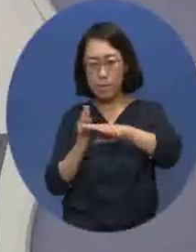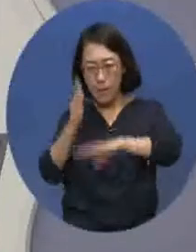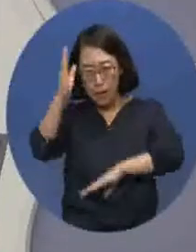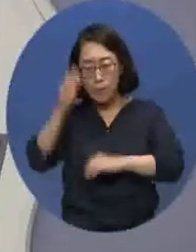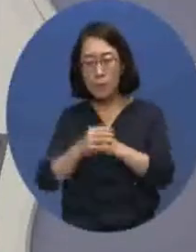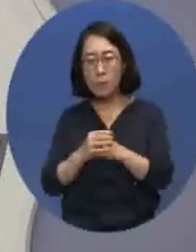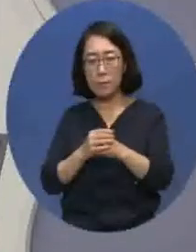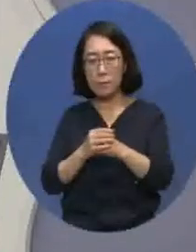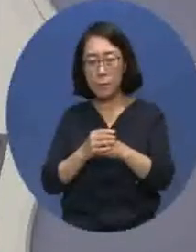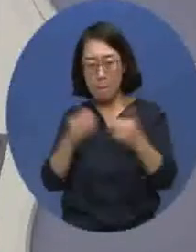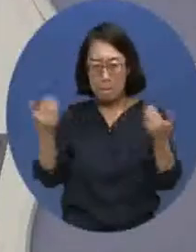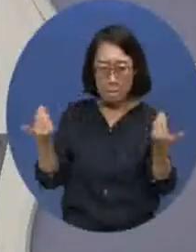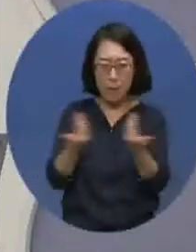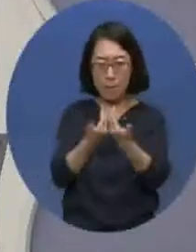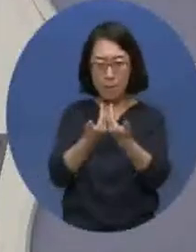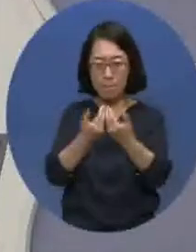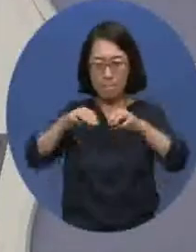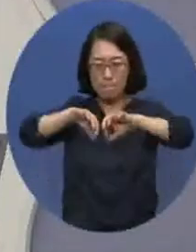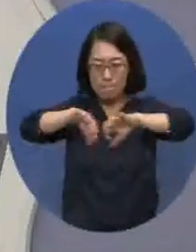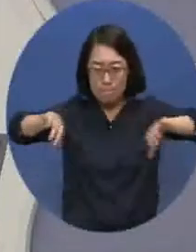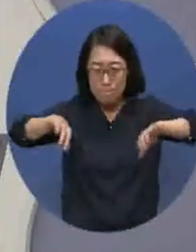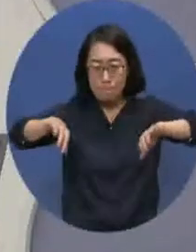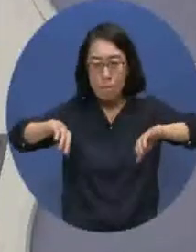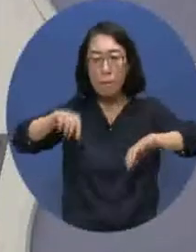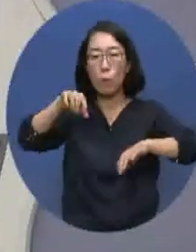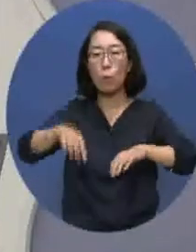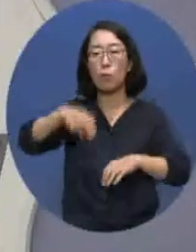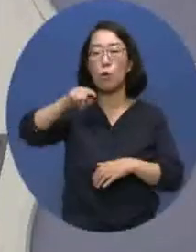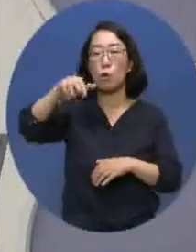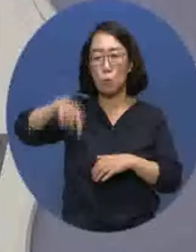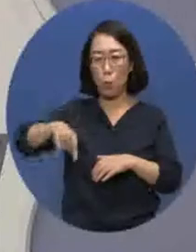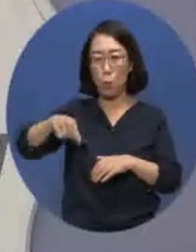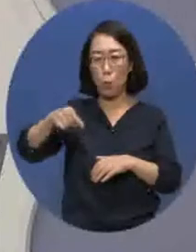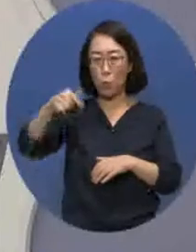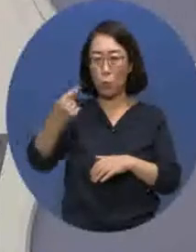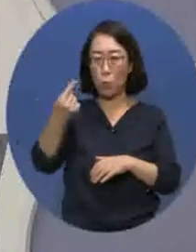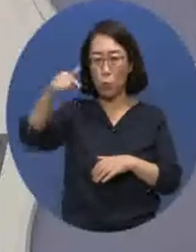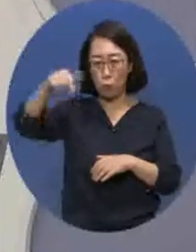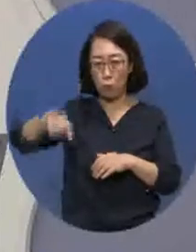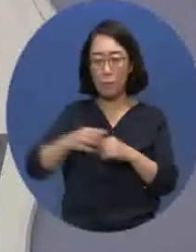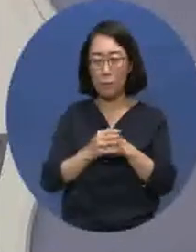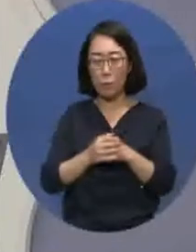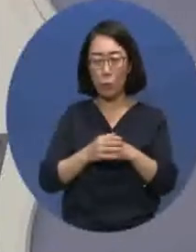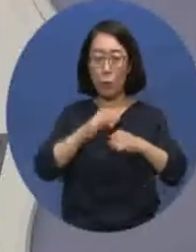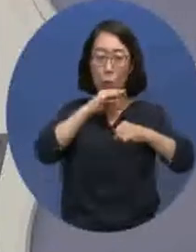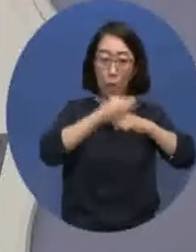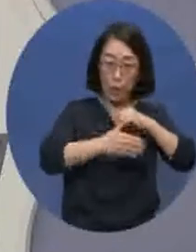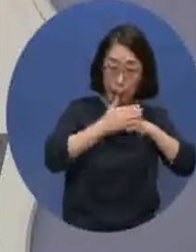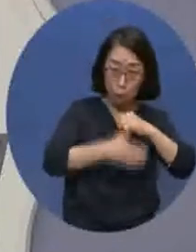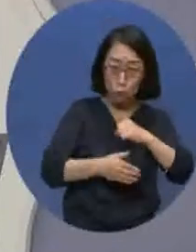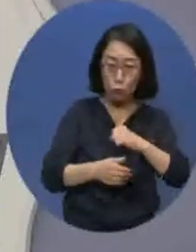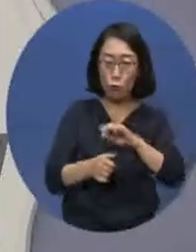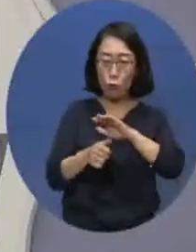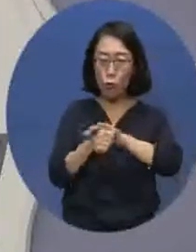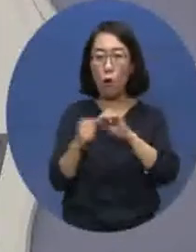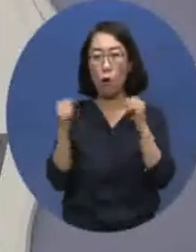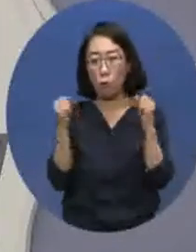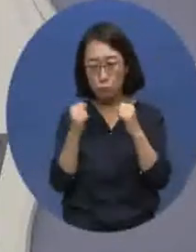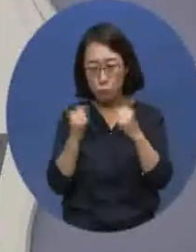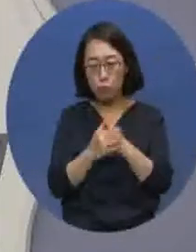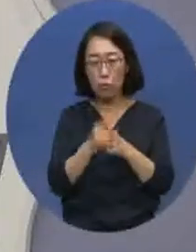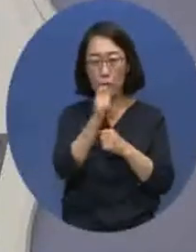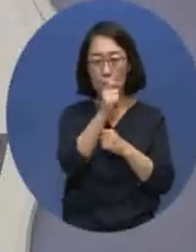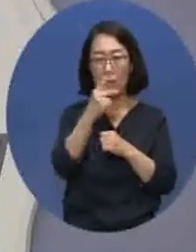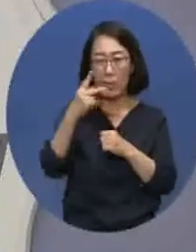지역입니다 서초 라는 지역이 5 그렇게 거예요 왜 그리고 대구 경북 뭐 이렇게 tk